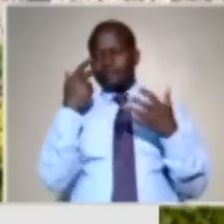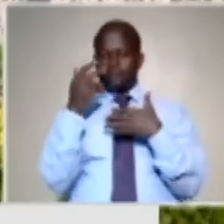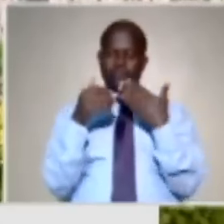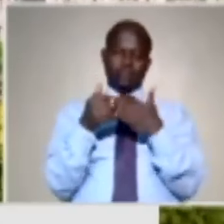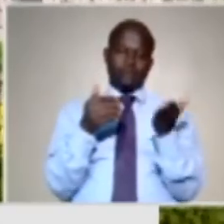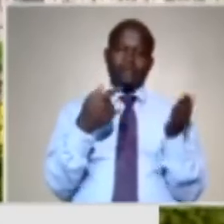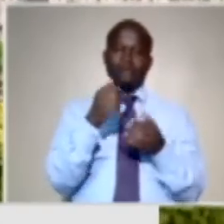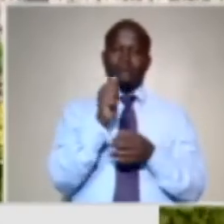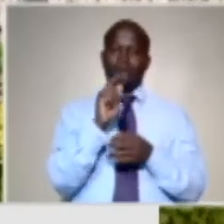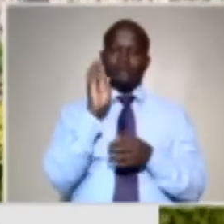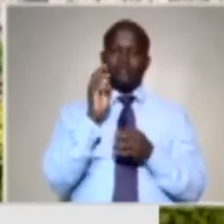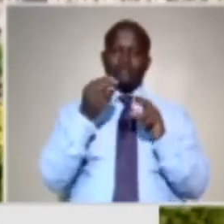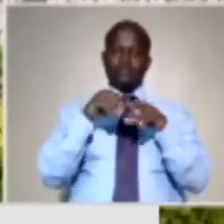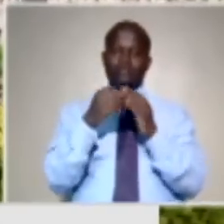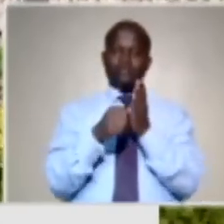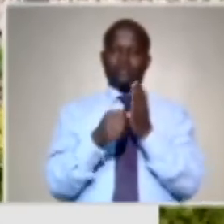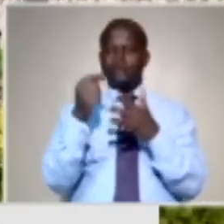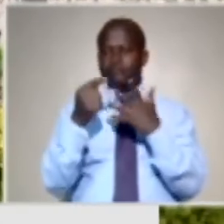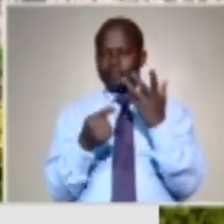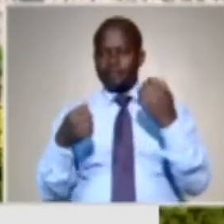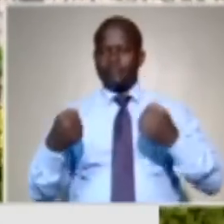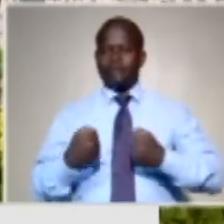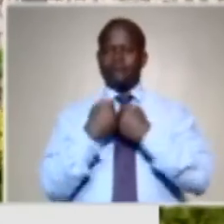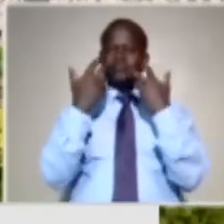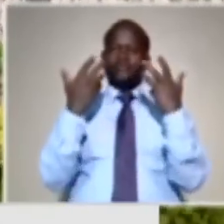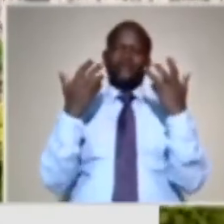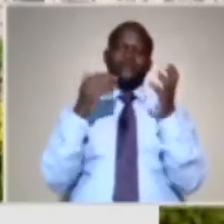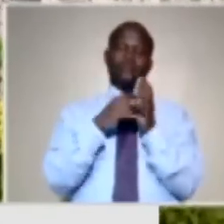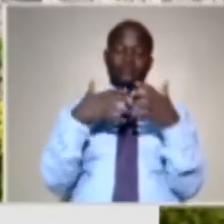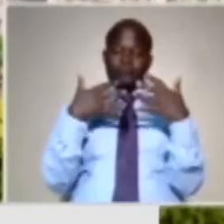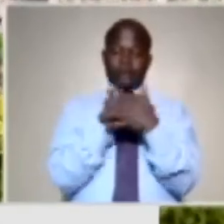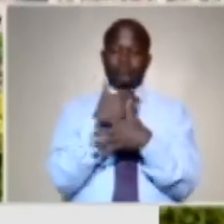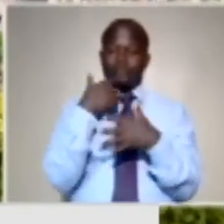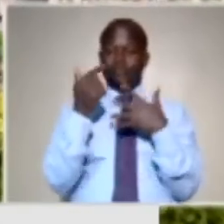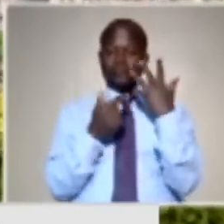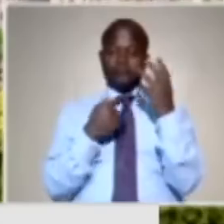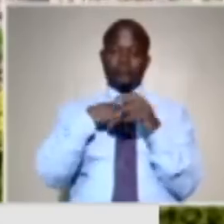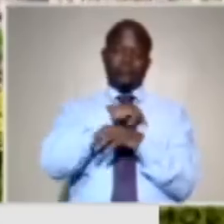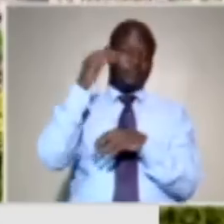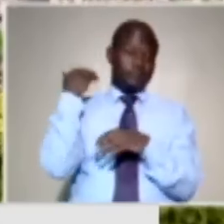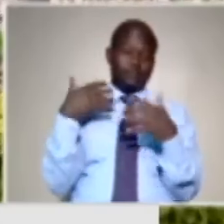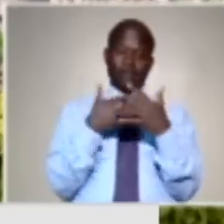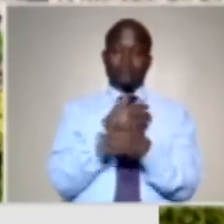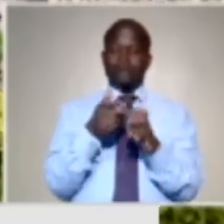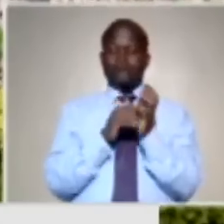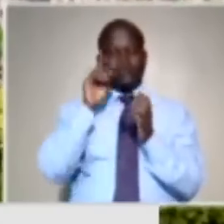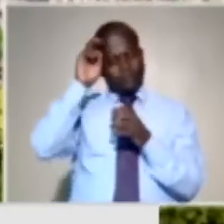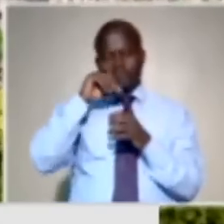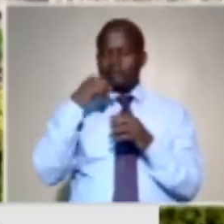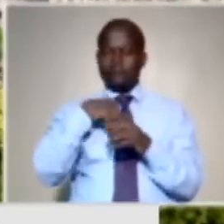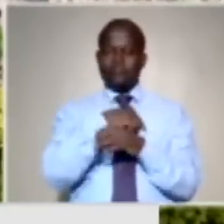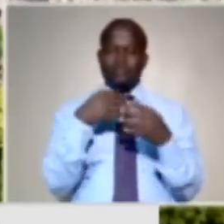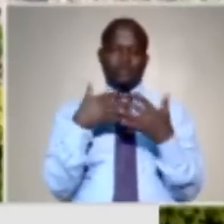niducana gaze hazaba ikibazo runaka, impanuka se, no gutinya. Hari ibintu twabanje gutinya, ariko ubu ntekereza ko nta muntu